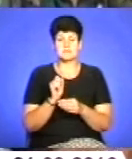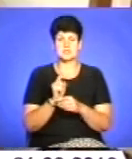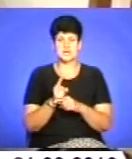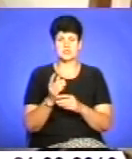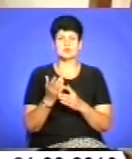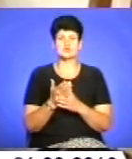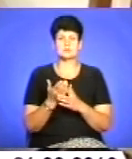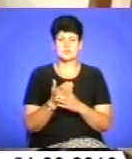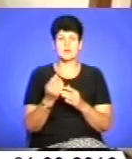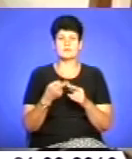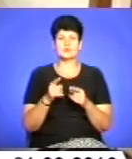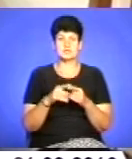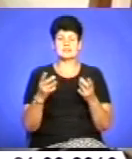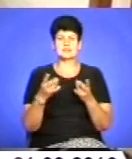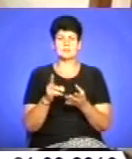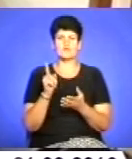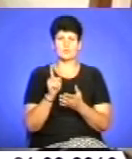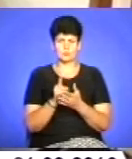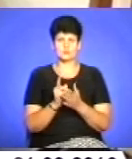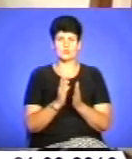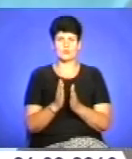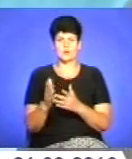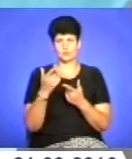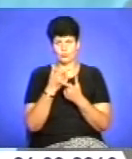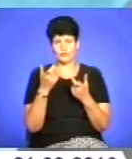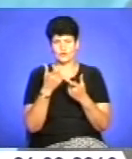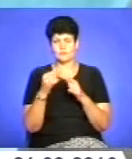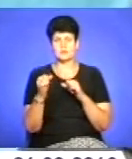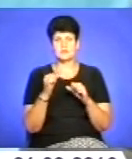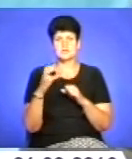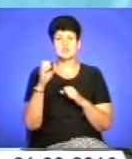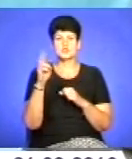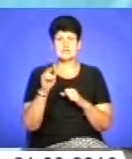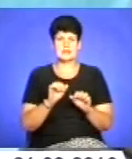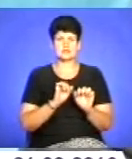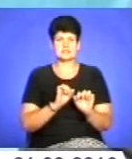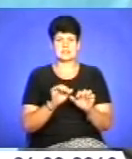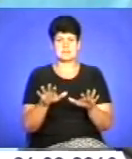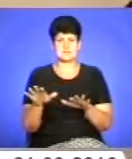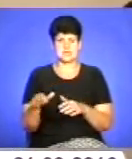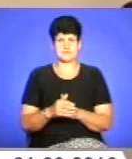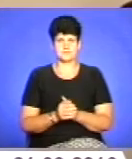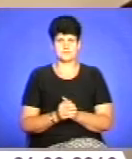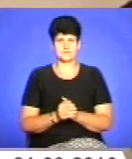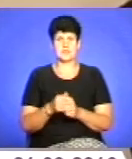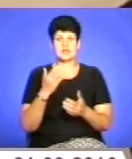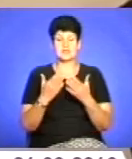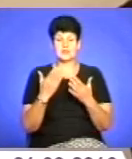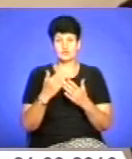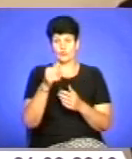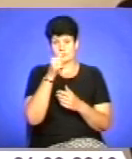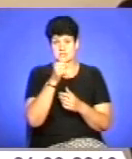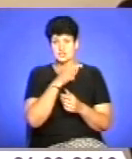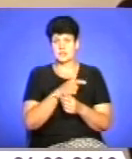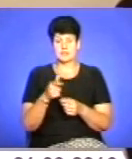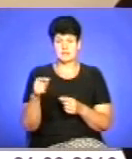субсидії, про це треба в обов'язковому порядку повідомити управління соціального захисту на місцях. Якщо ж у місячний